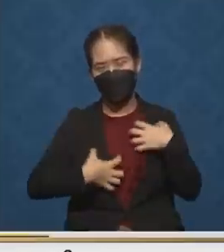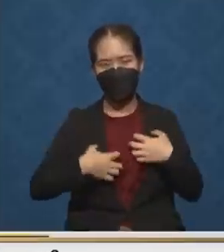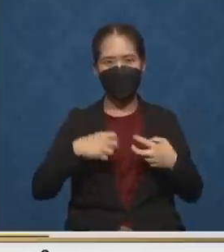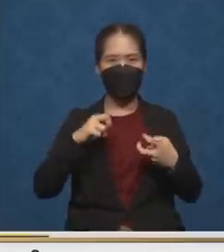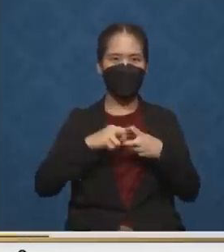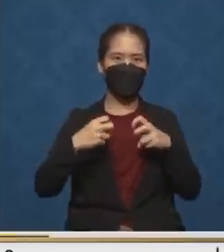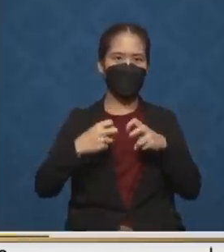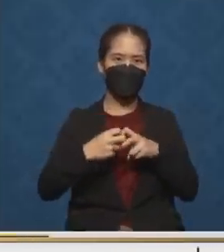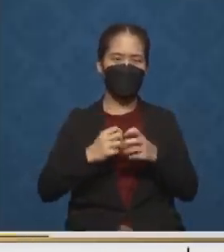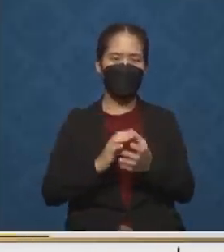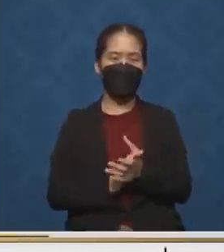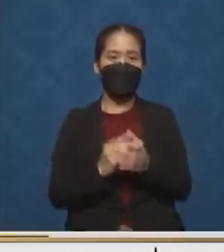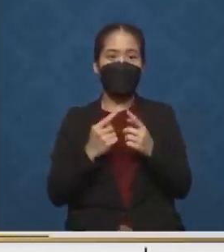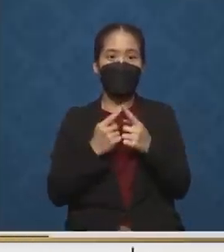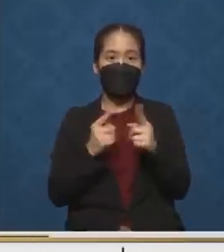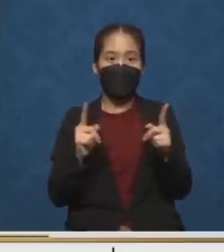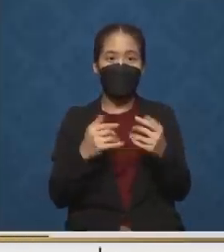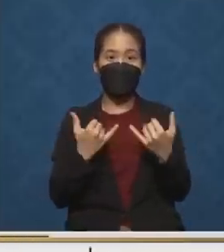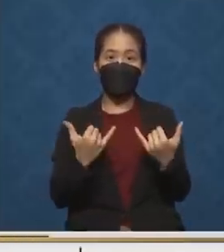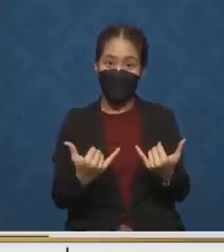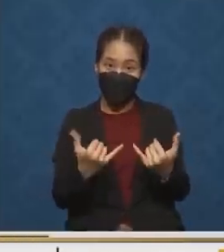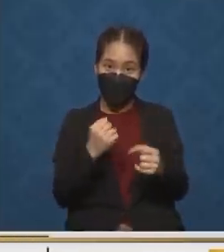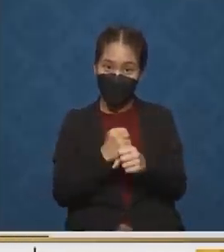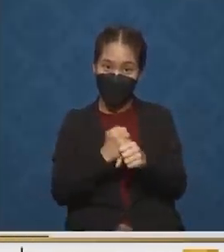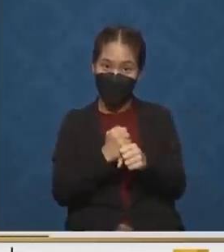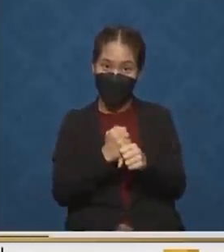แต่ทานกมาทำเรื่องเห่านี้